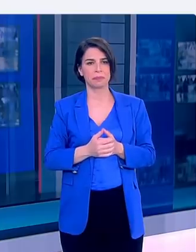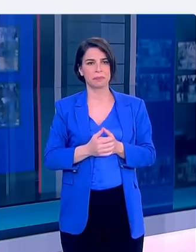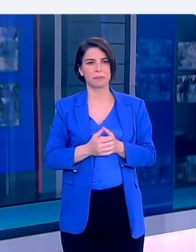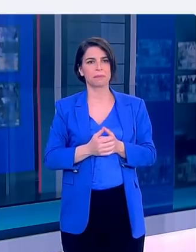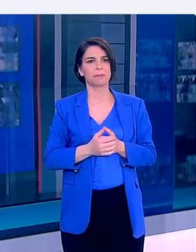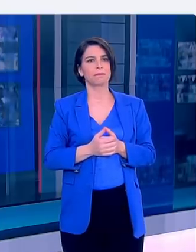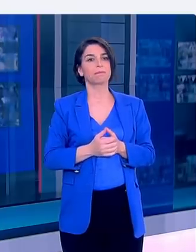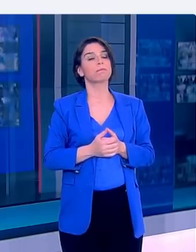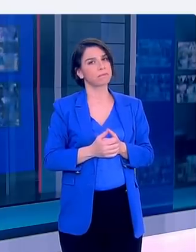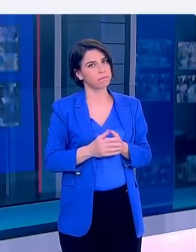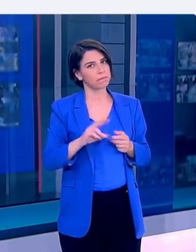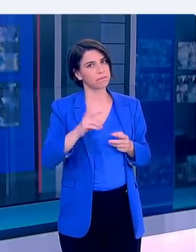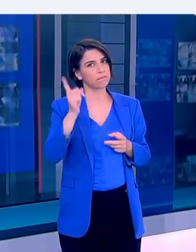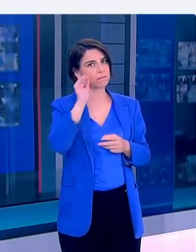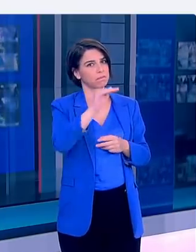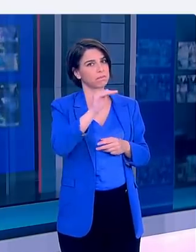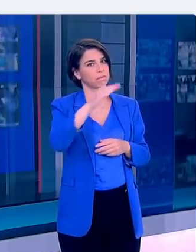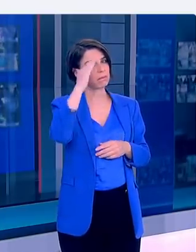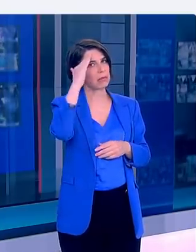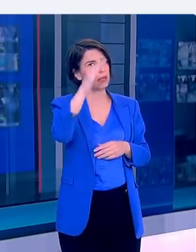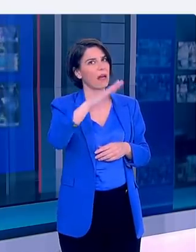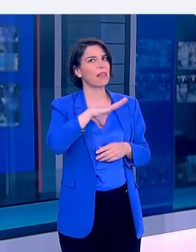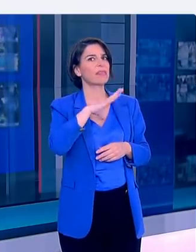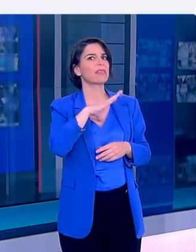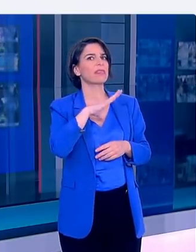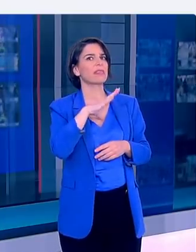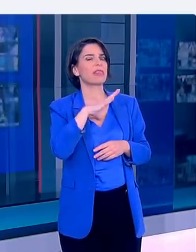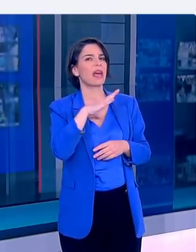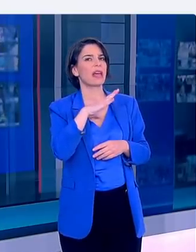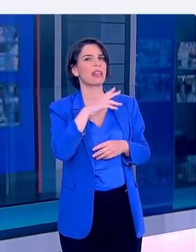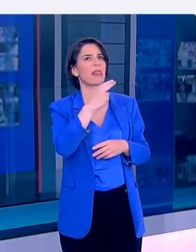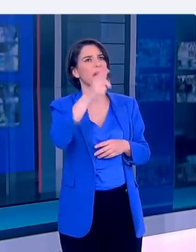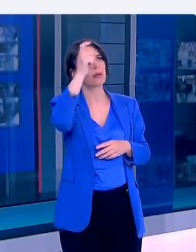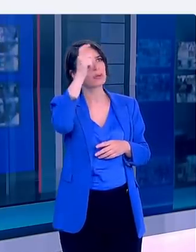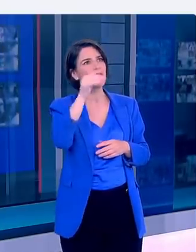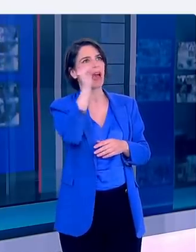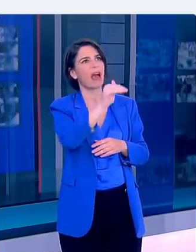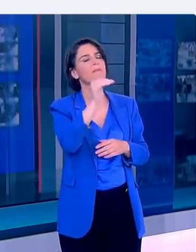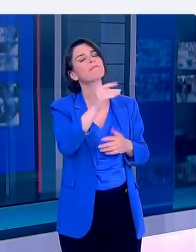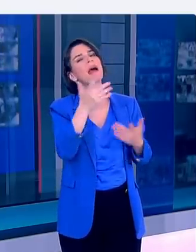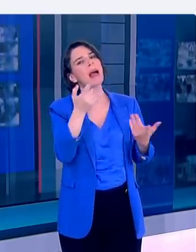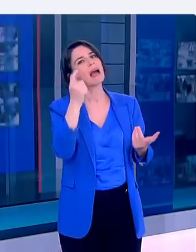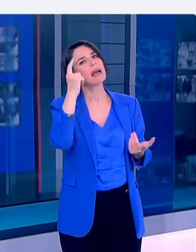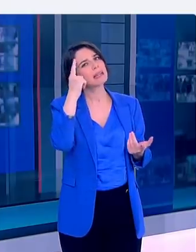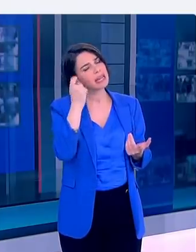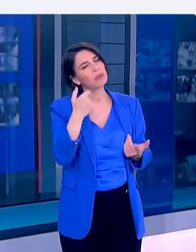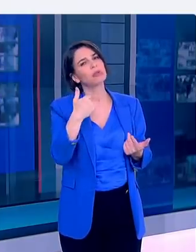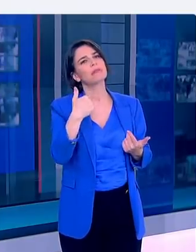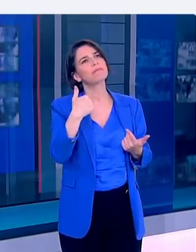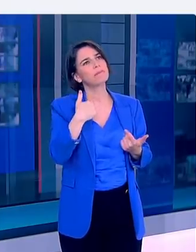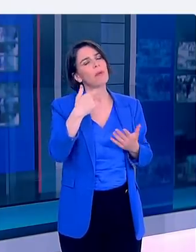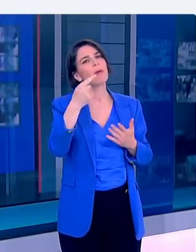Κύριε Πρόεδρε, καλησπέρα. Δεν θέλω να μονοπολίσω τη συζήτηση μετά της Τουρκίας. Απλώς είμαστε αναγκασμένοι, καταλαβαίνετε, να το κάνουμε,